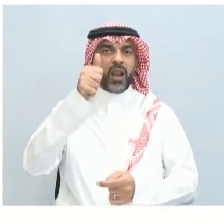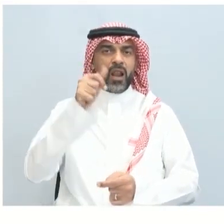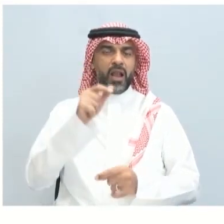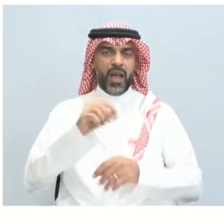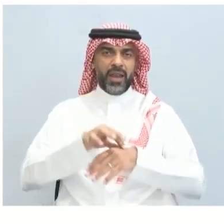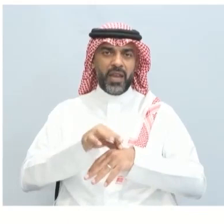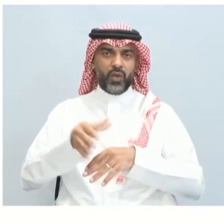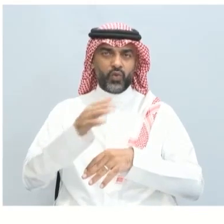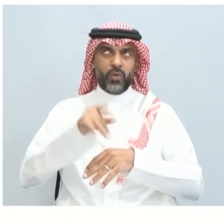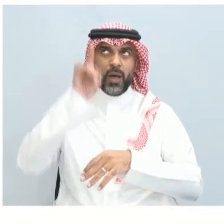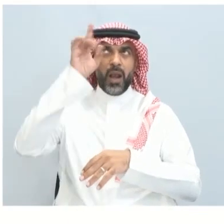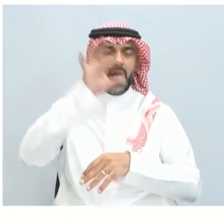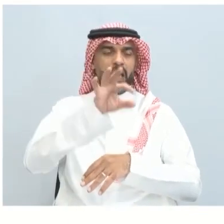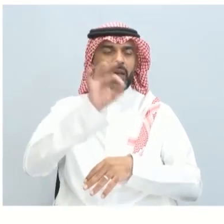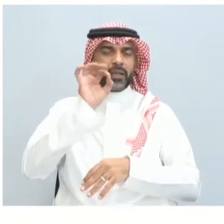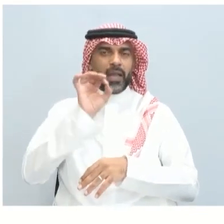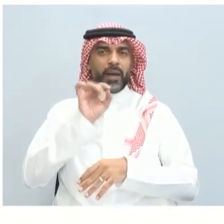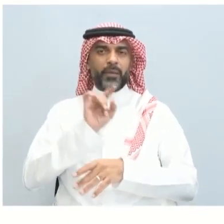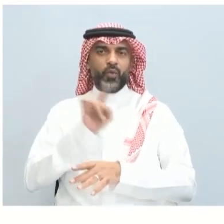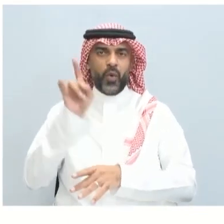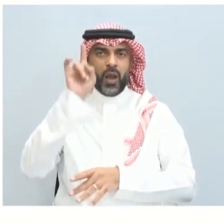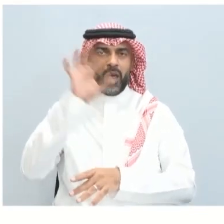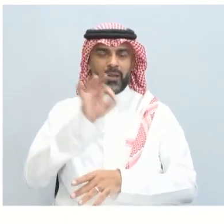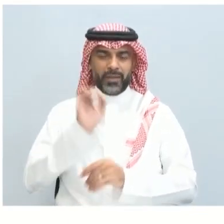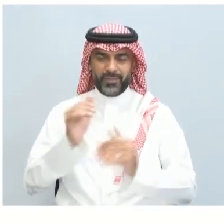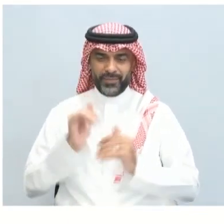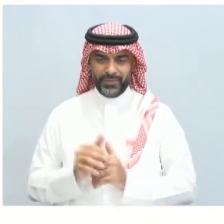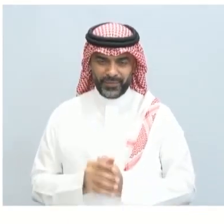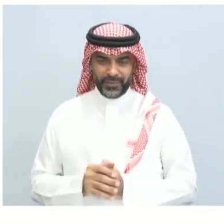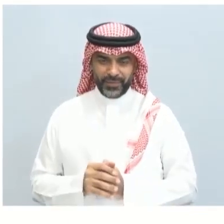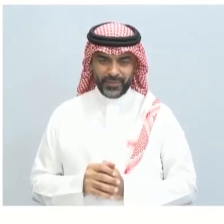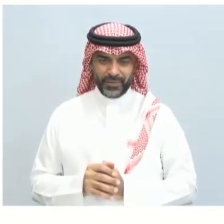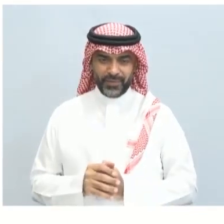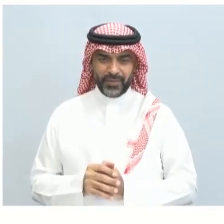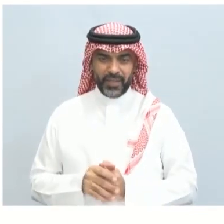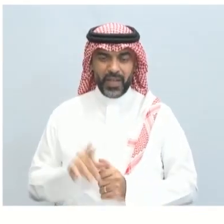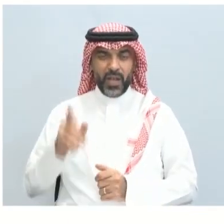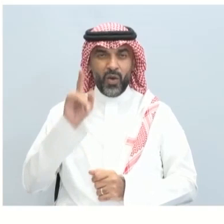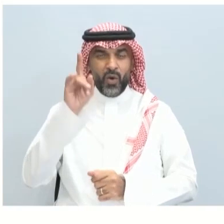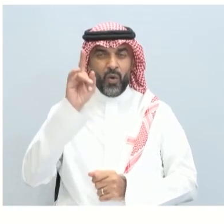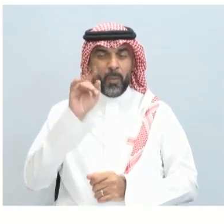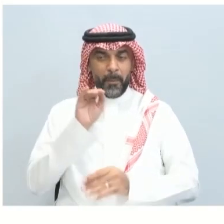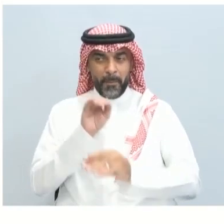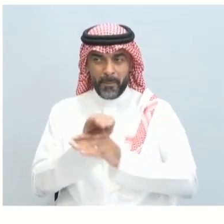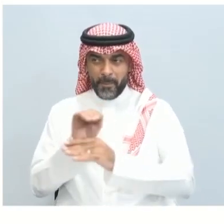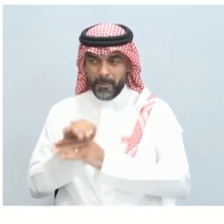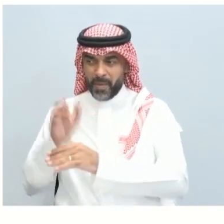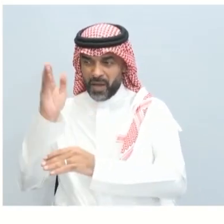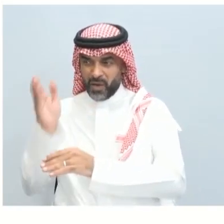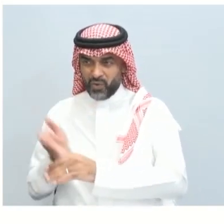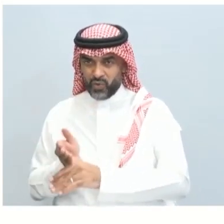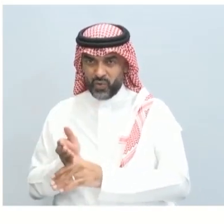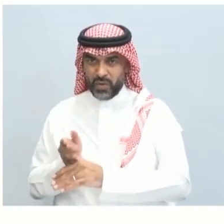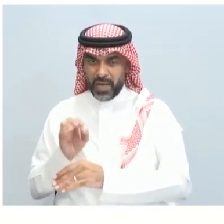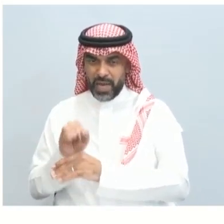اختارهم الله لرسالته ولقد بعثنا في كل امه رسولا ان اعبدوا الله